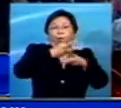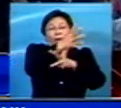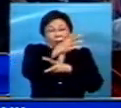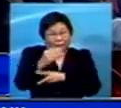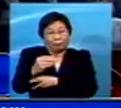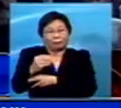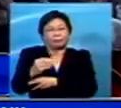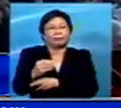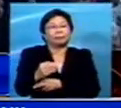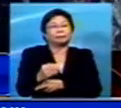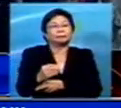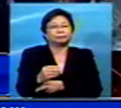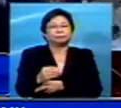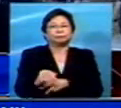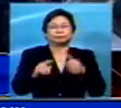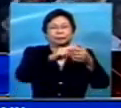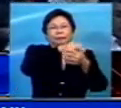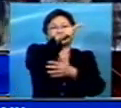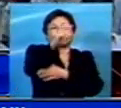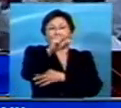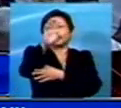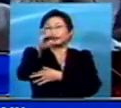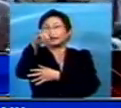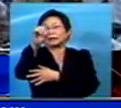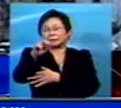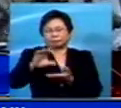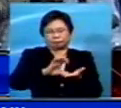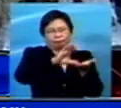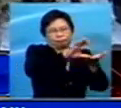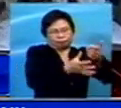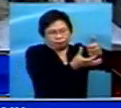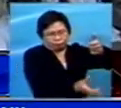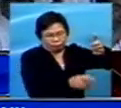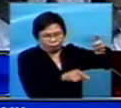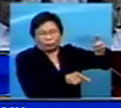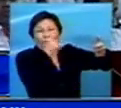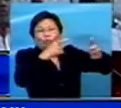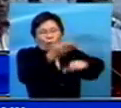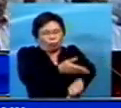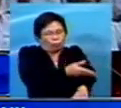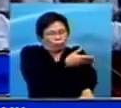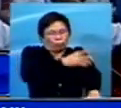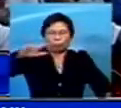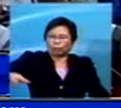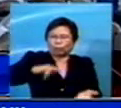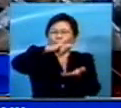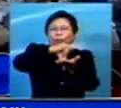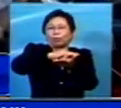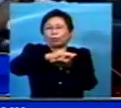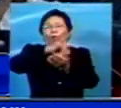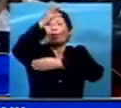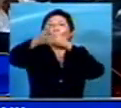Meanwhile, another 300 million is allocated for upgrading airports